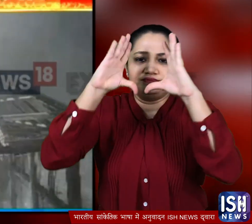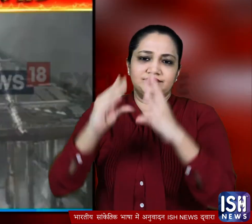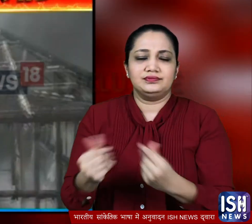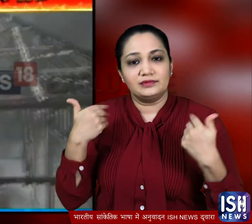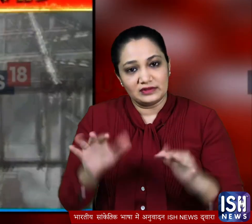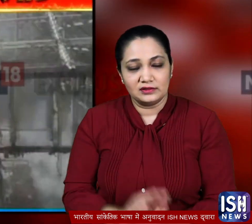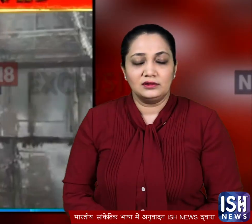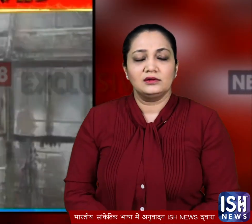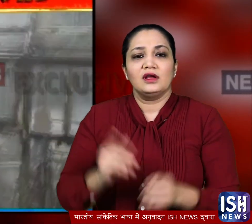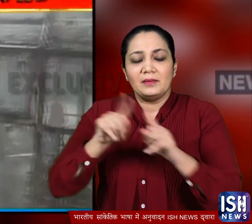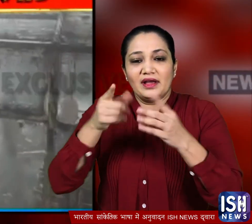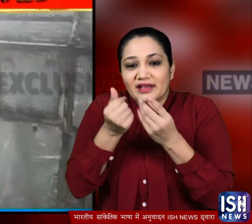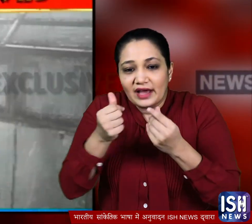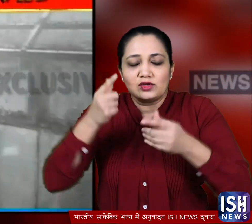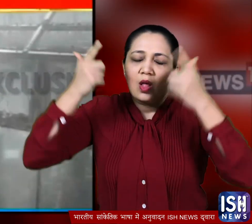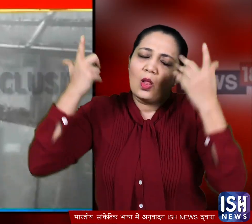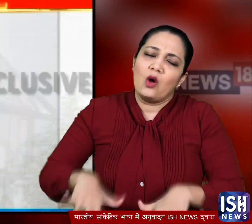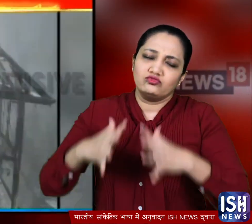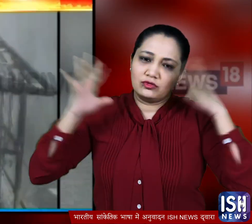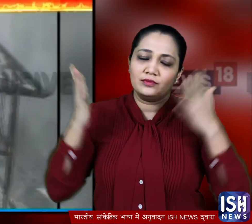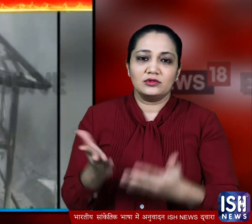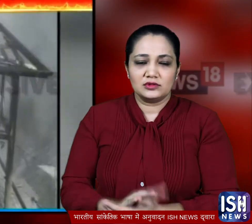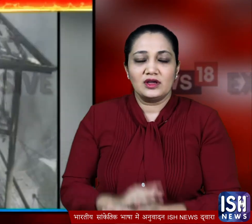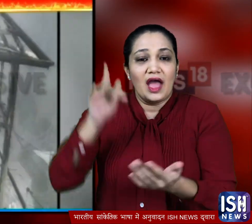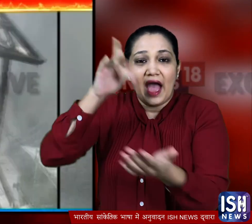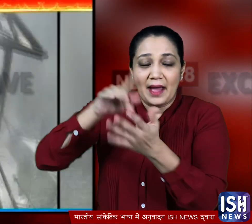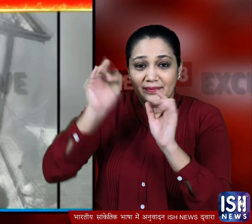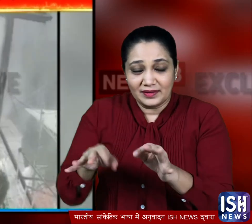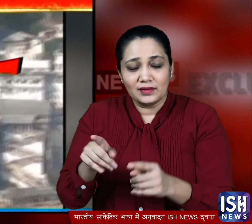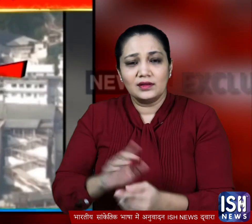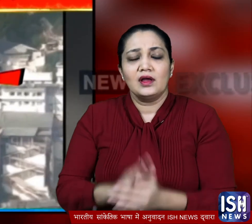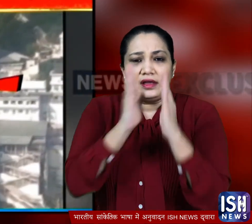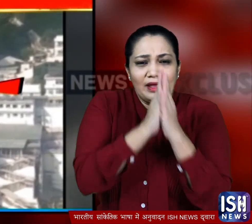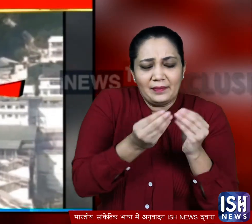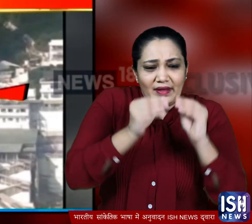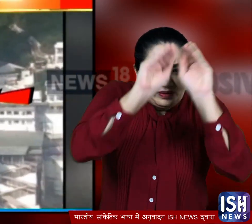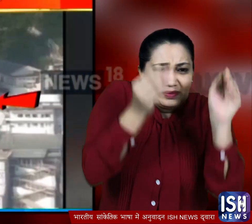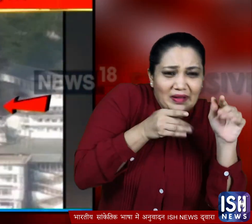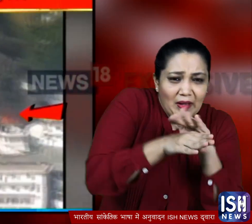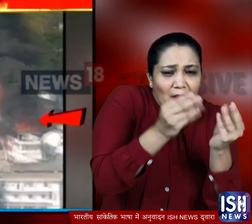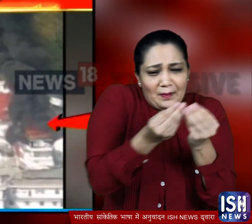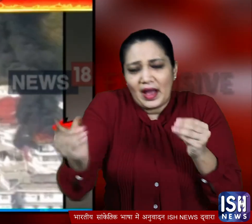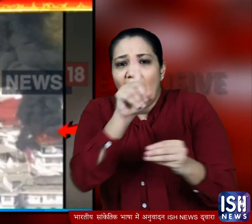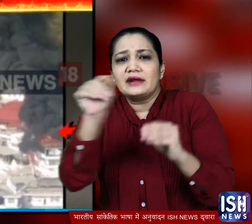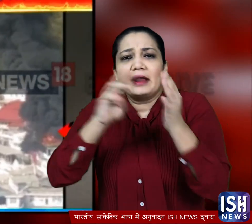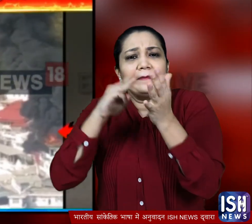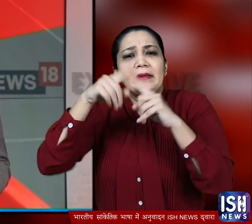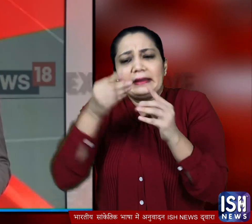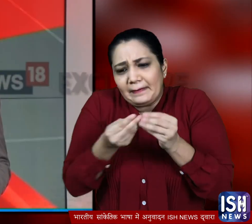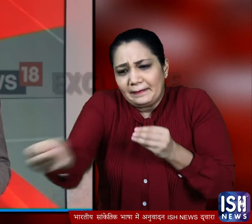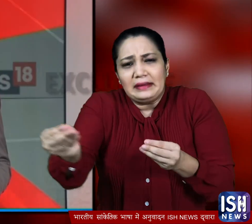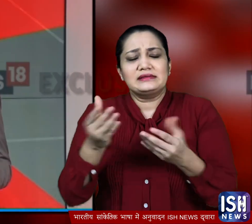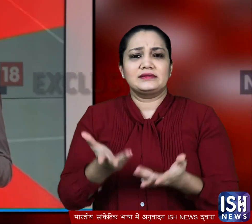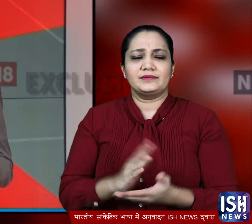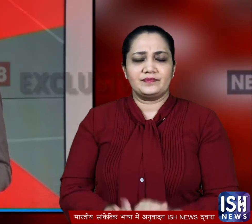सकी। हालांकि इस हादसे में कैश काउंटर को काफी नुकसान पहुंचा। जिस जगह पर यह हादसा हुआ था वो मंदिर की गुफा से महज 100 मीटर की दूरी पर है।